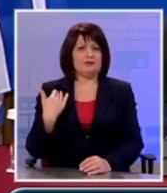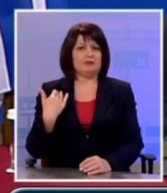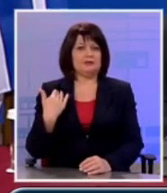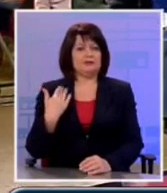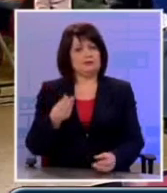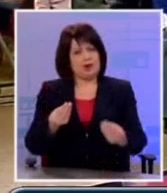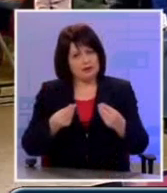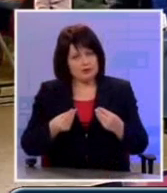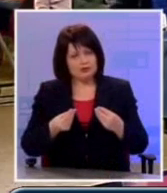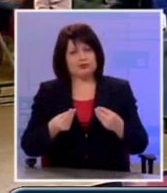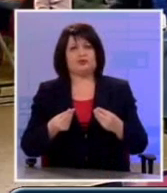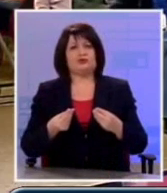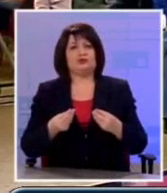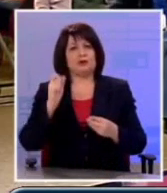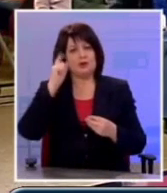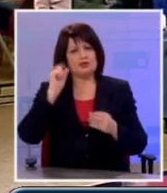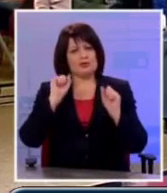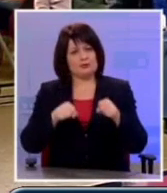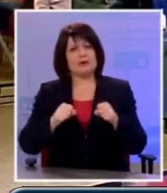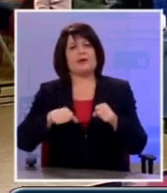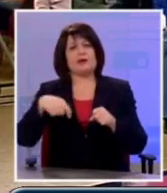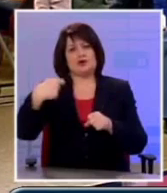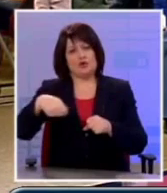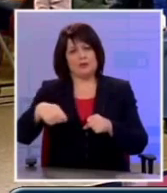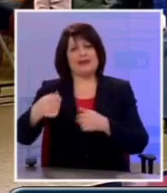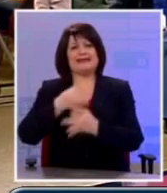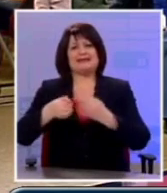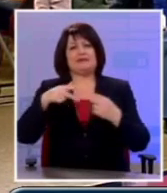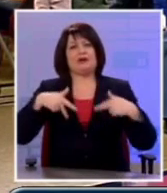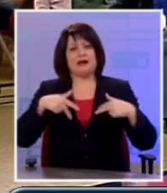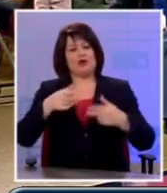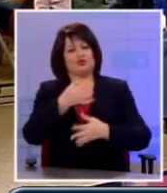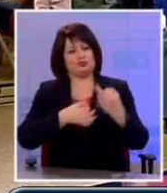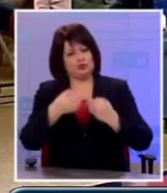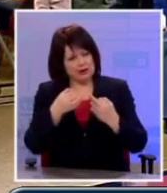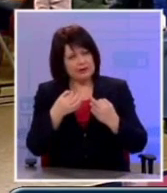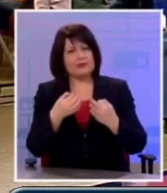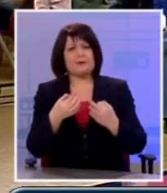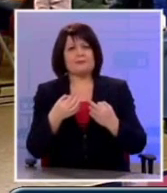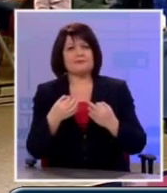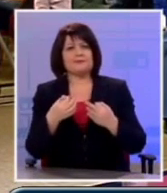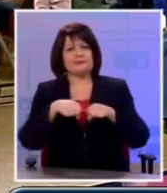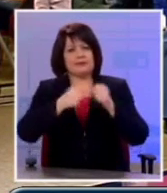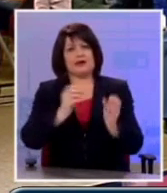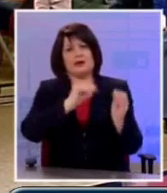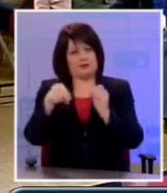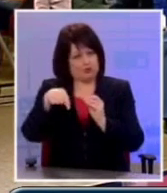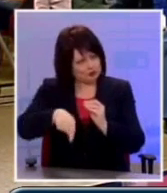λάβει και σχετική γνωμοδότηση της νομικής συμβούλου του κράτους, η οποία είναι αποσπασμένη